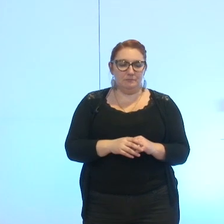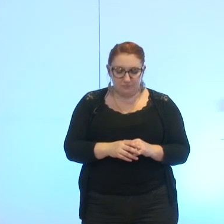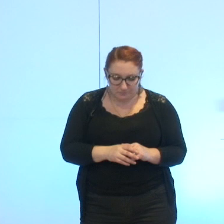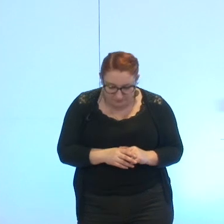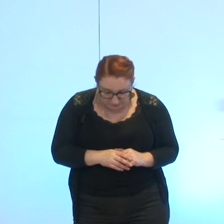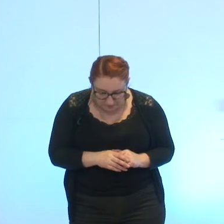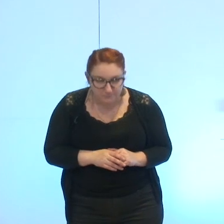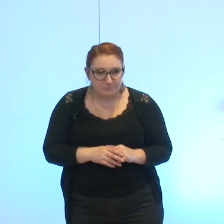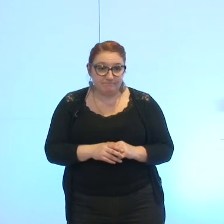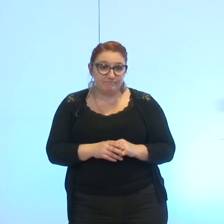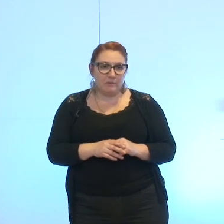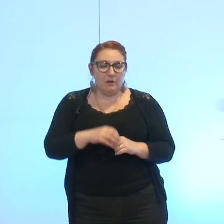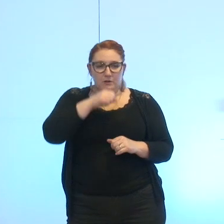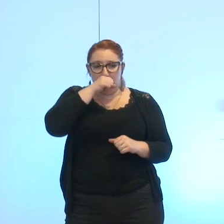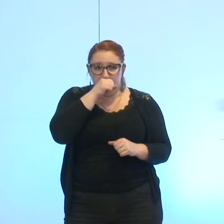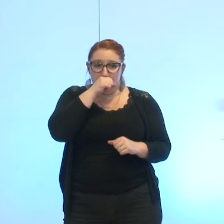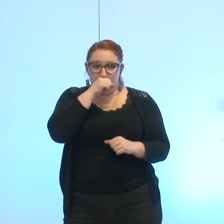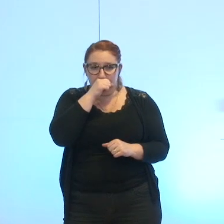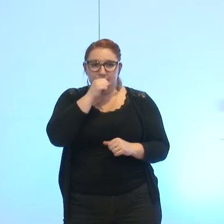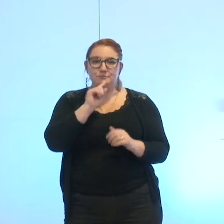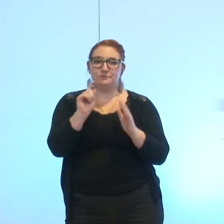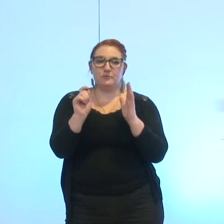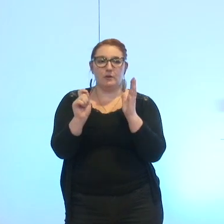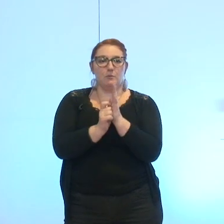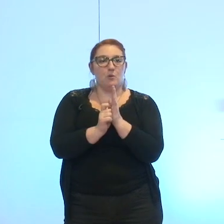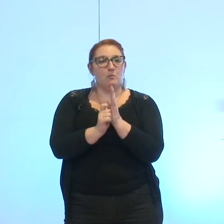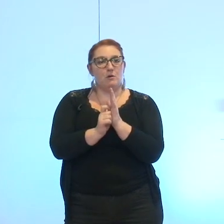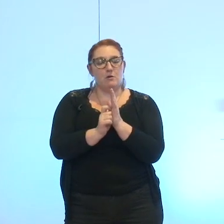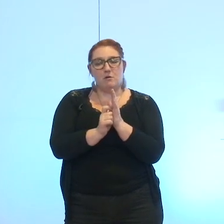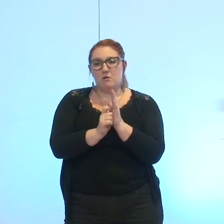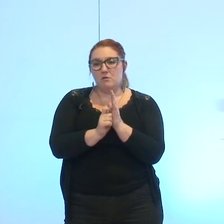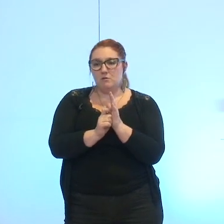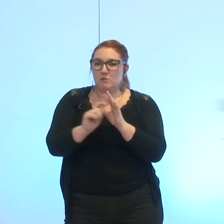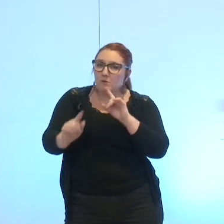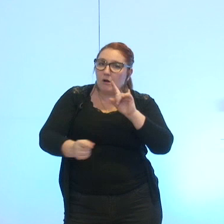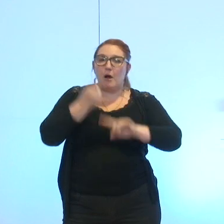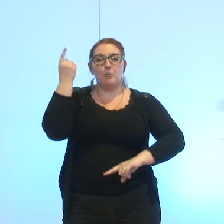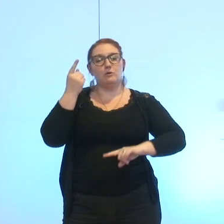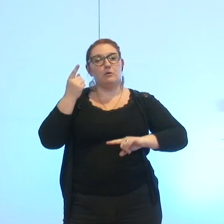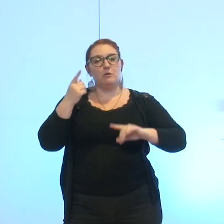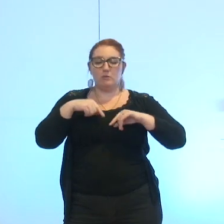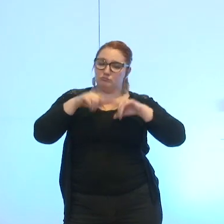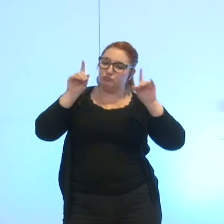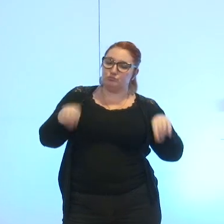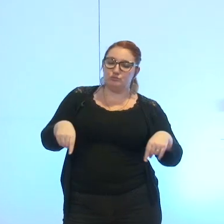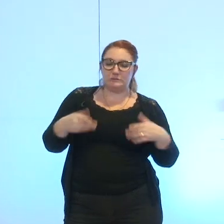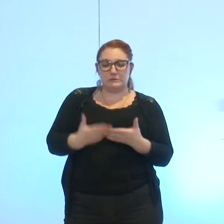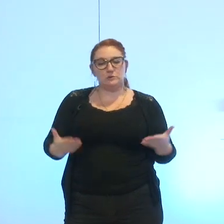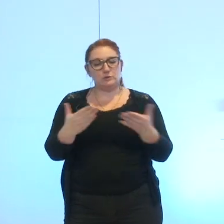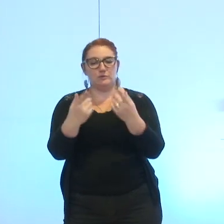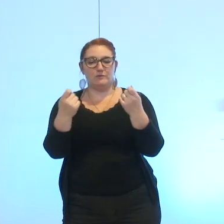chamussi c'est un moment très important que ce débat sur la situation financière de la Ville de Grenoble